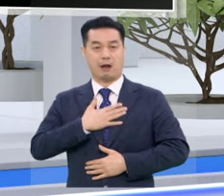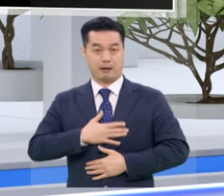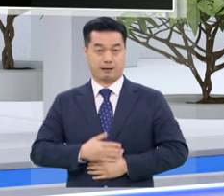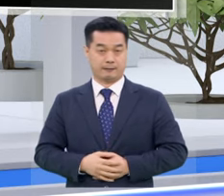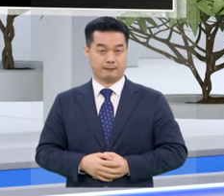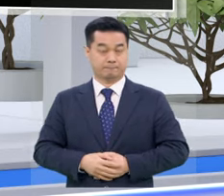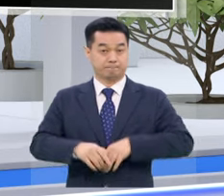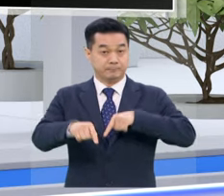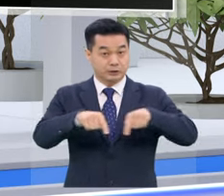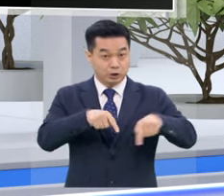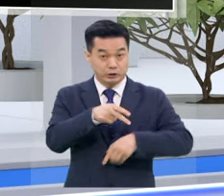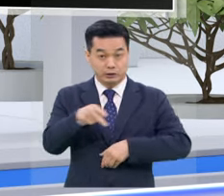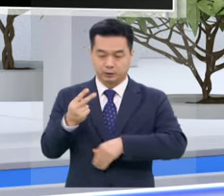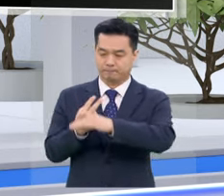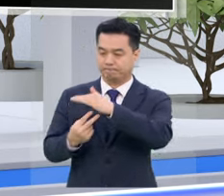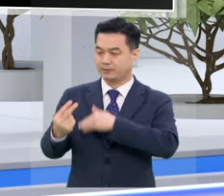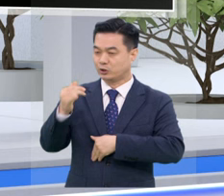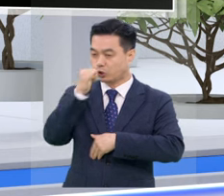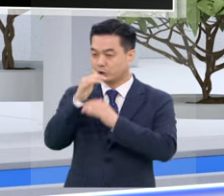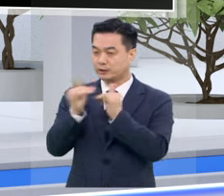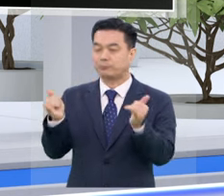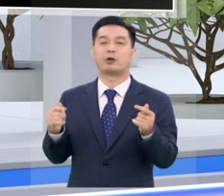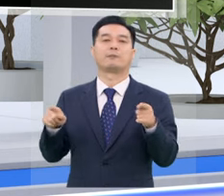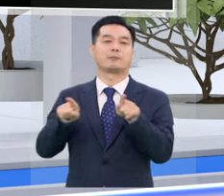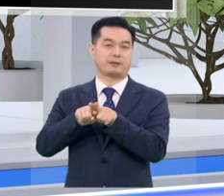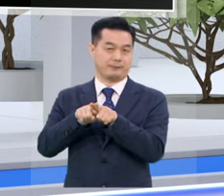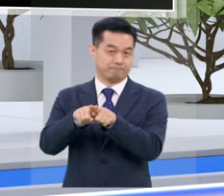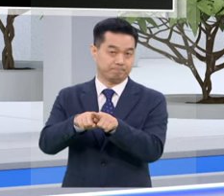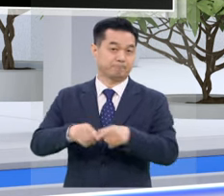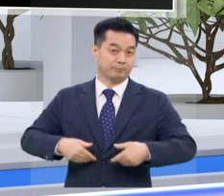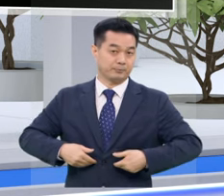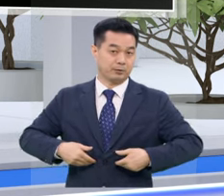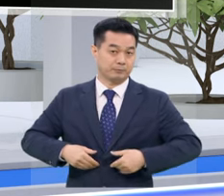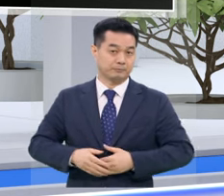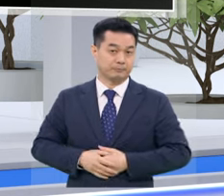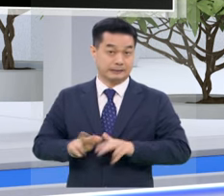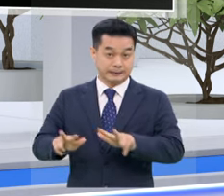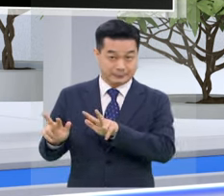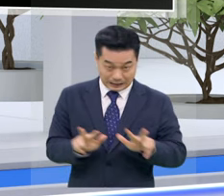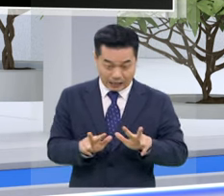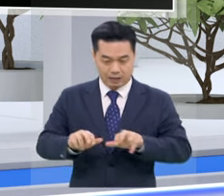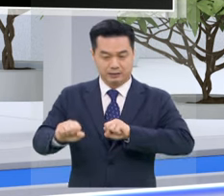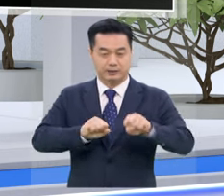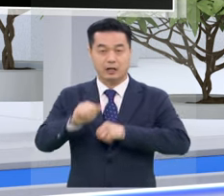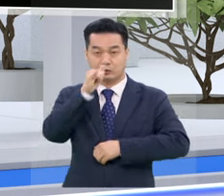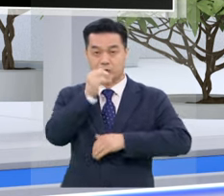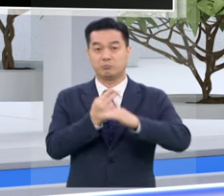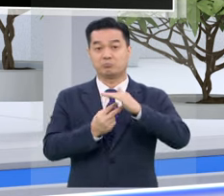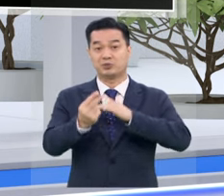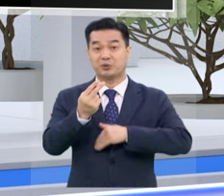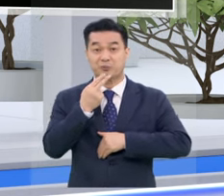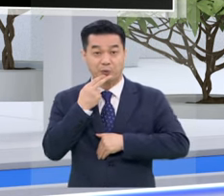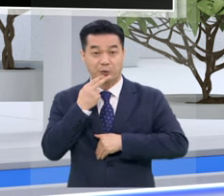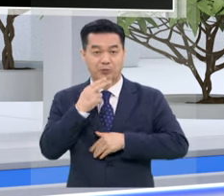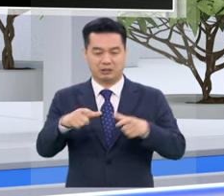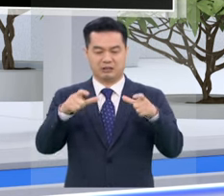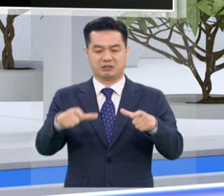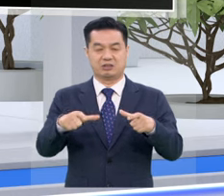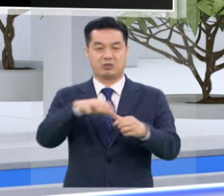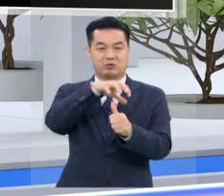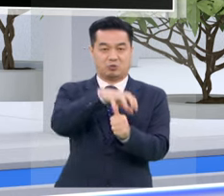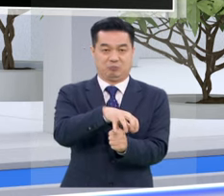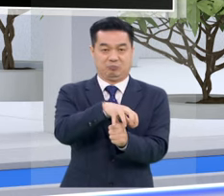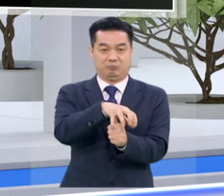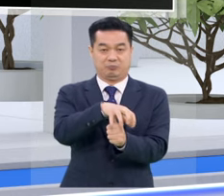정치는 비전이 있는 사람들과 함께해야 합니다 당장 실행할 수 있는 비전을 가지지 않으면 지역은고